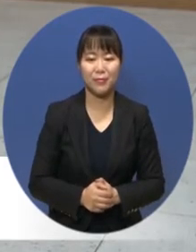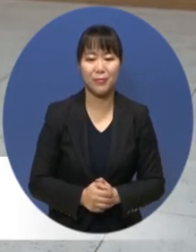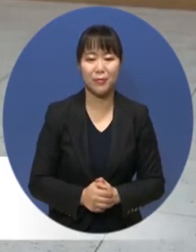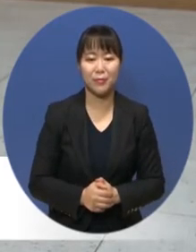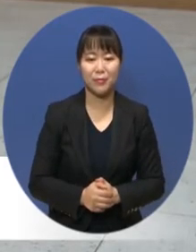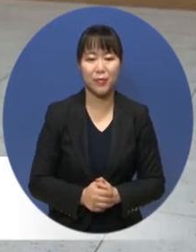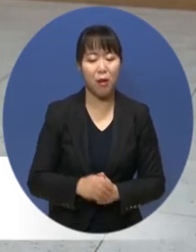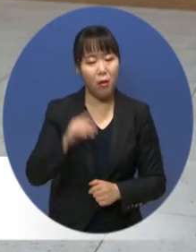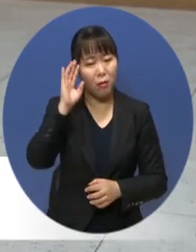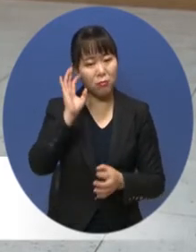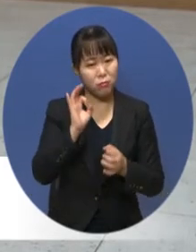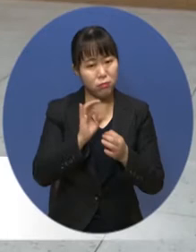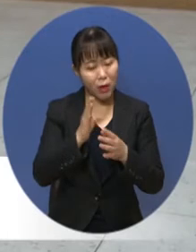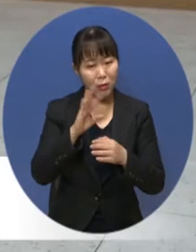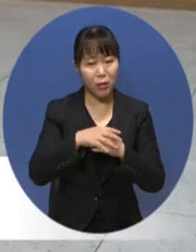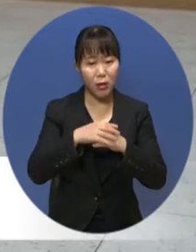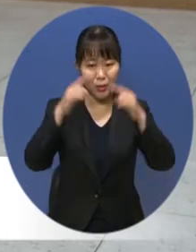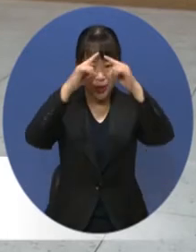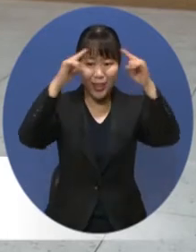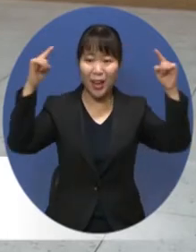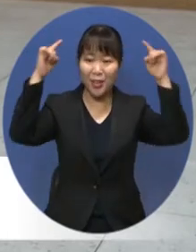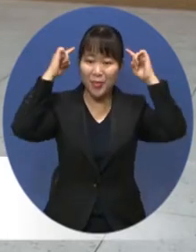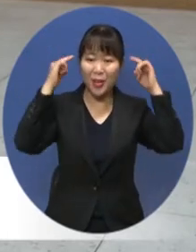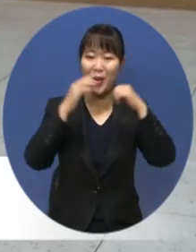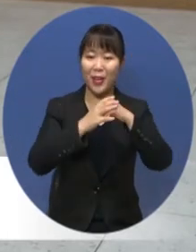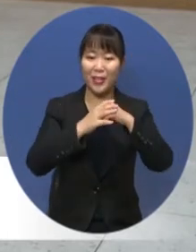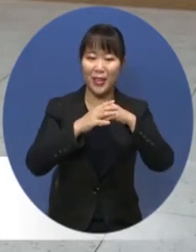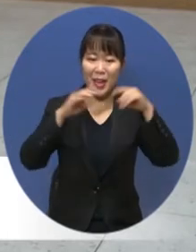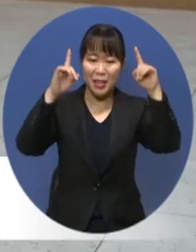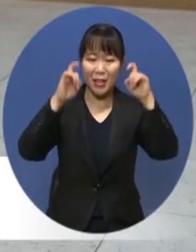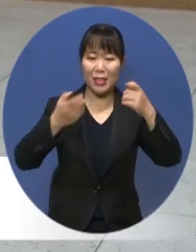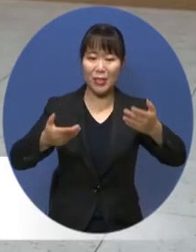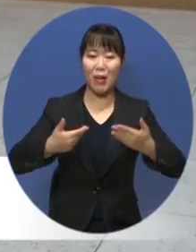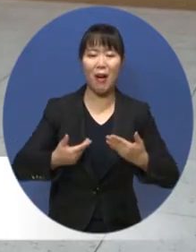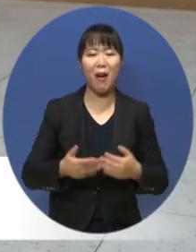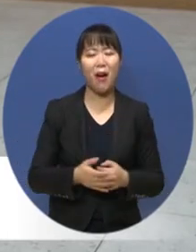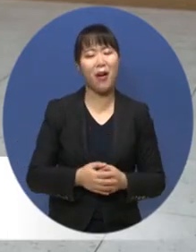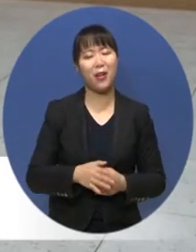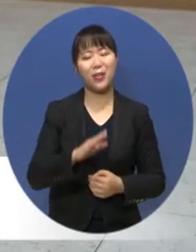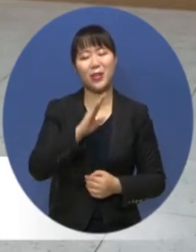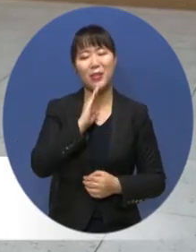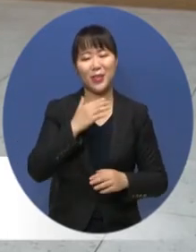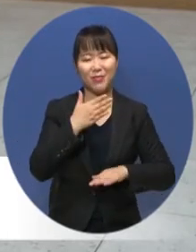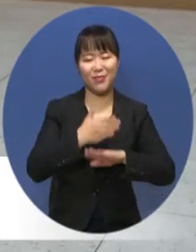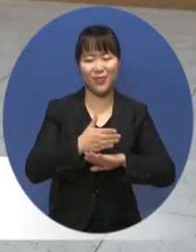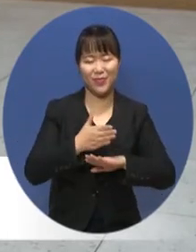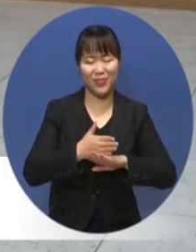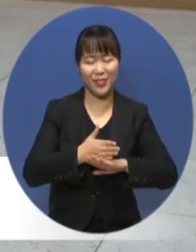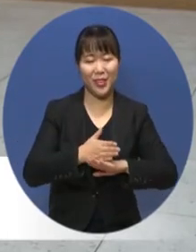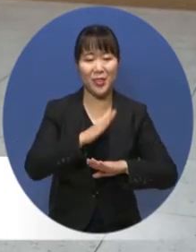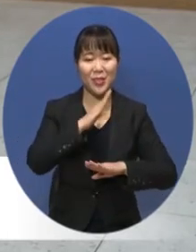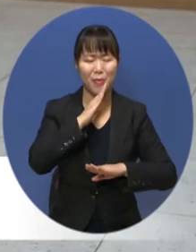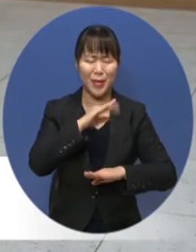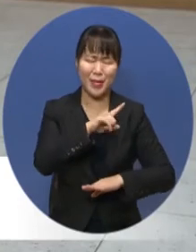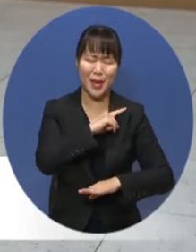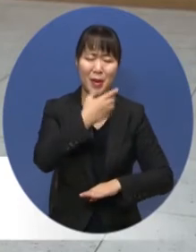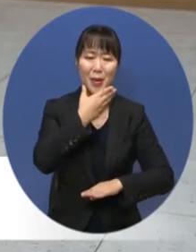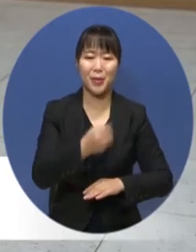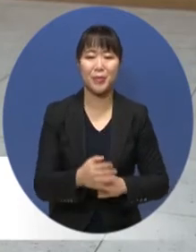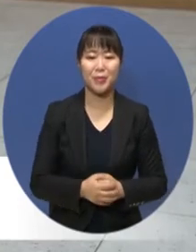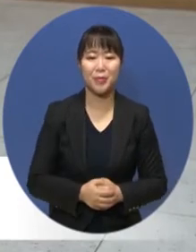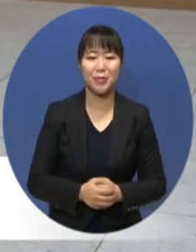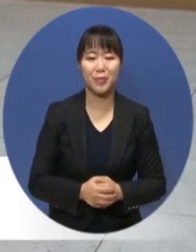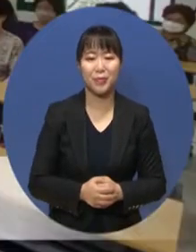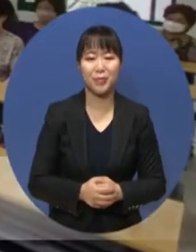이제 생각지도 안 했는데 사각모 쓰고 사진관에서 사진 찍어주는 때 너무나 감사해서 제일 행복했던 것